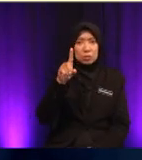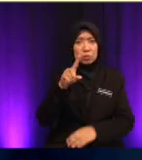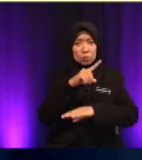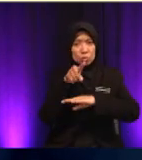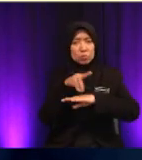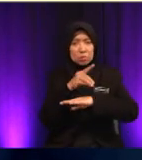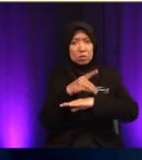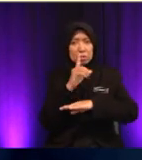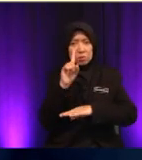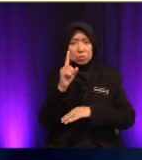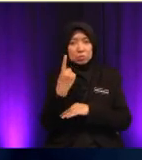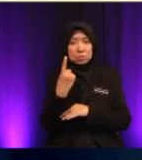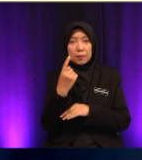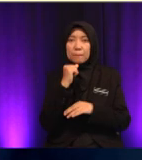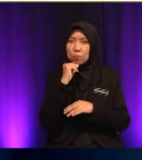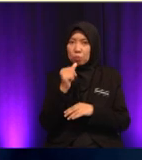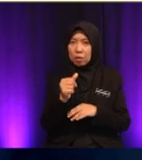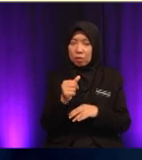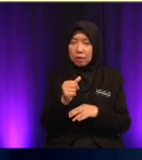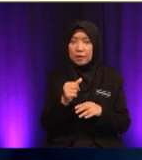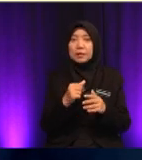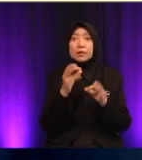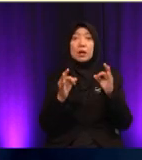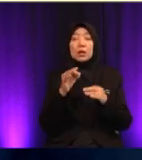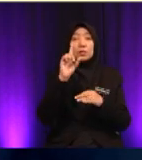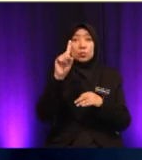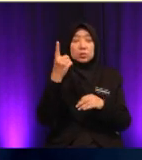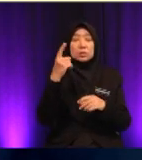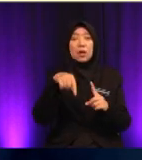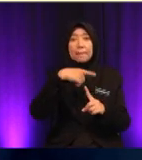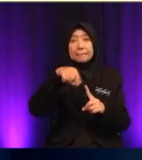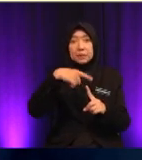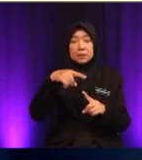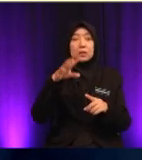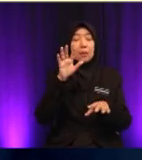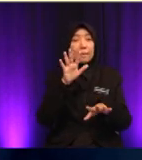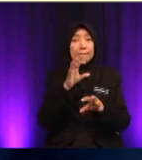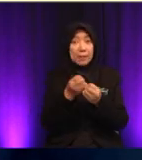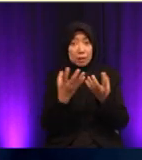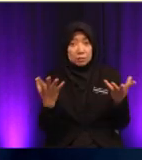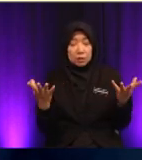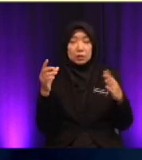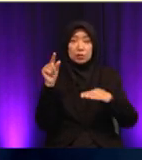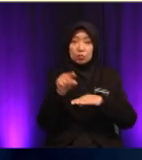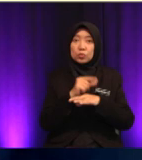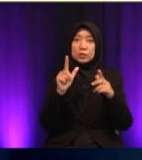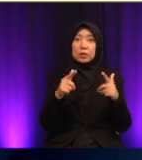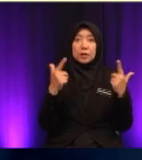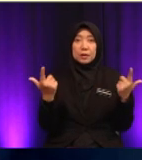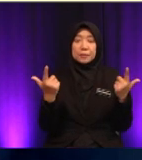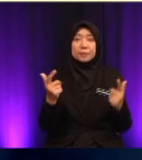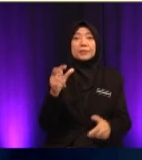kalau satu ziarah saja ditanya tapi bila banyak kita banyak itu